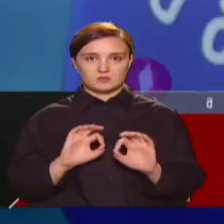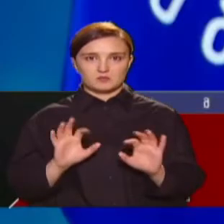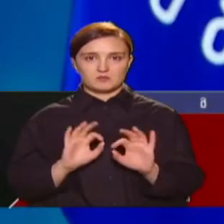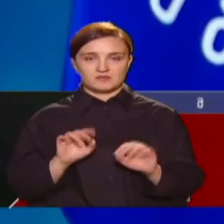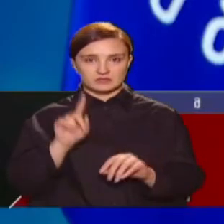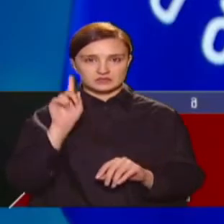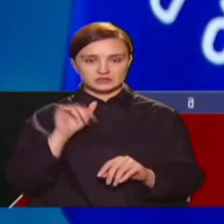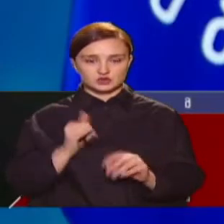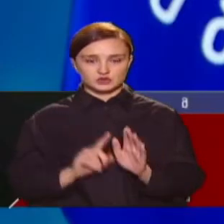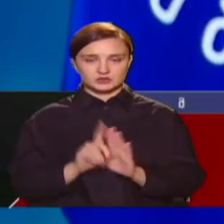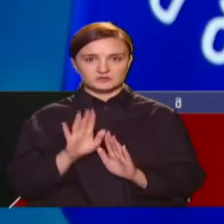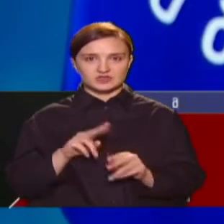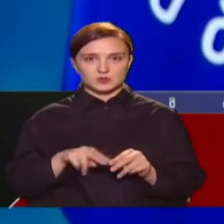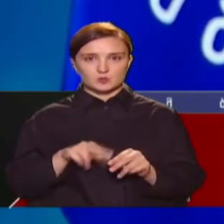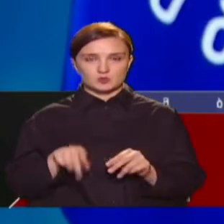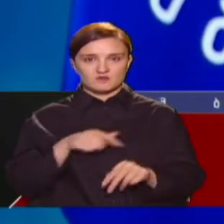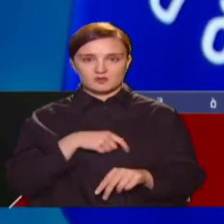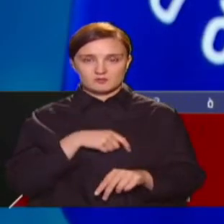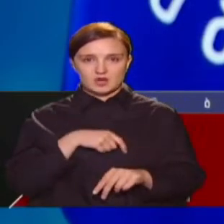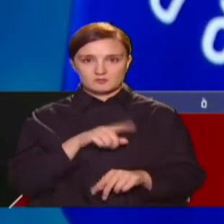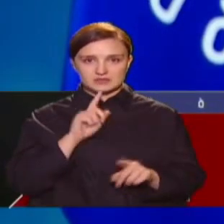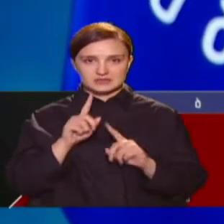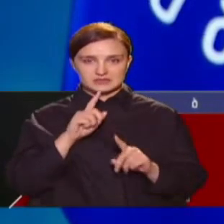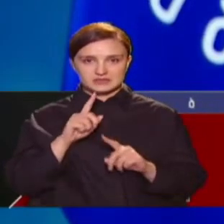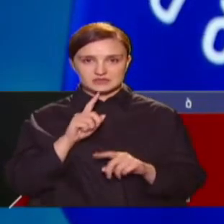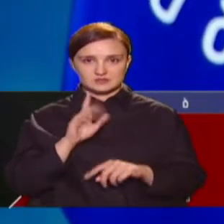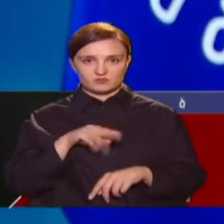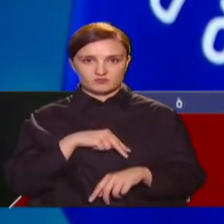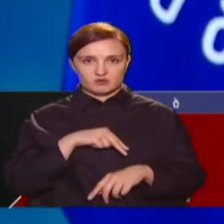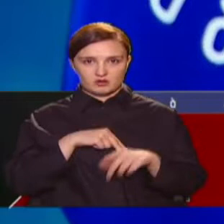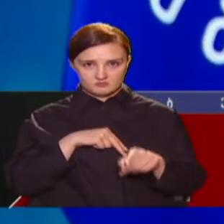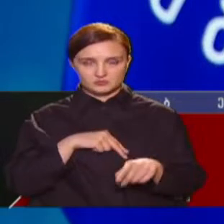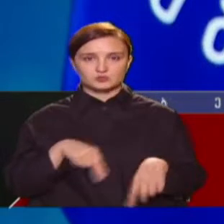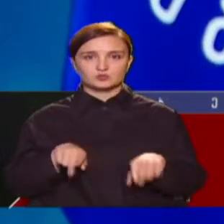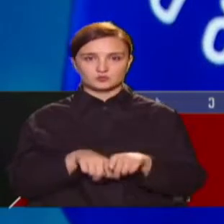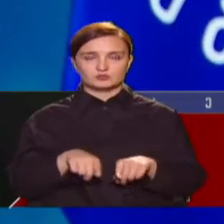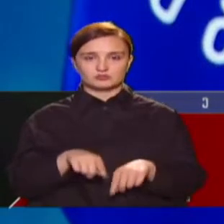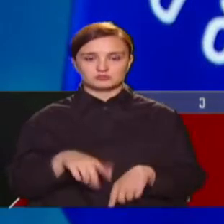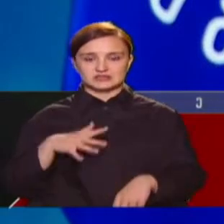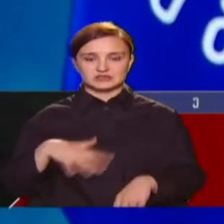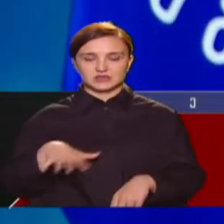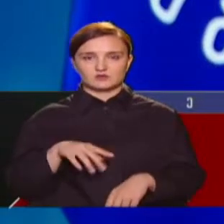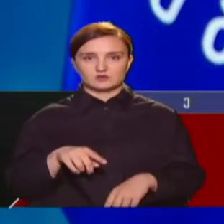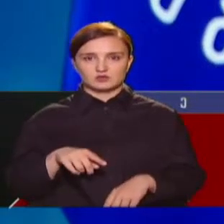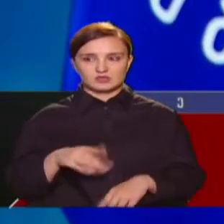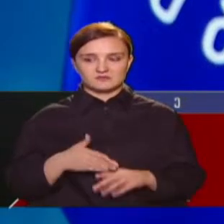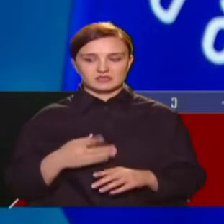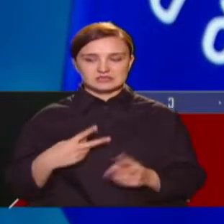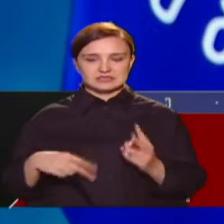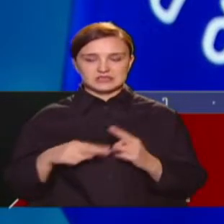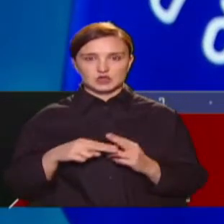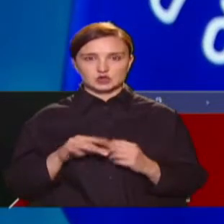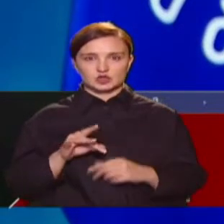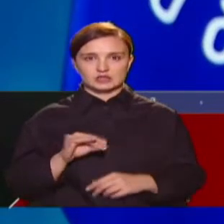რომ იწყება საშემოდგომო სესია პარლამენტის. ხედავთ ასევე, რომ ქვეყანაში იმ საერთო რისკების გათვალისწინებით